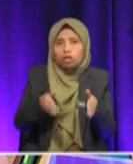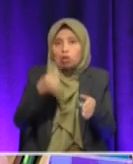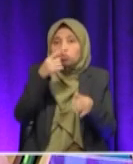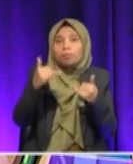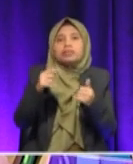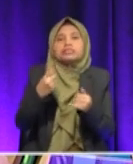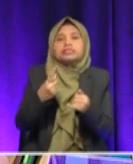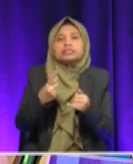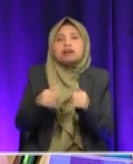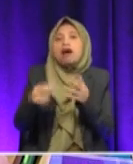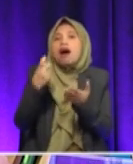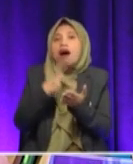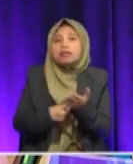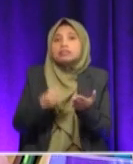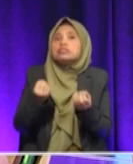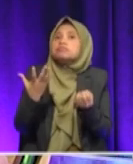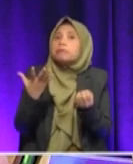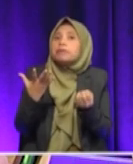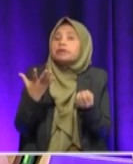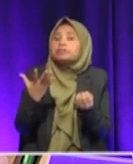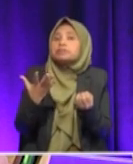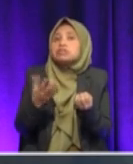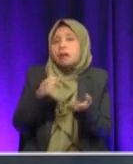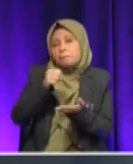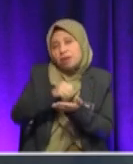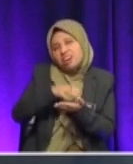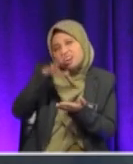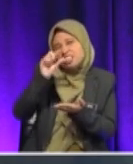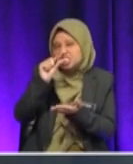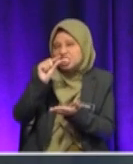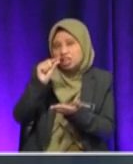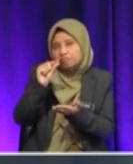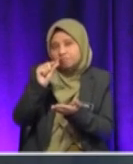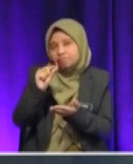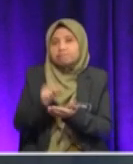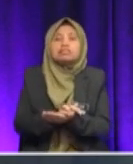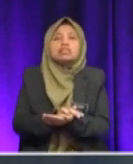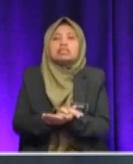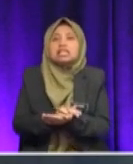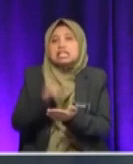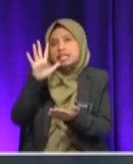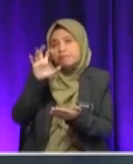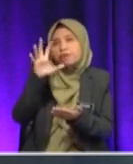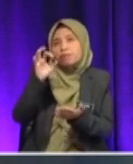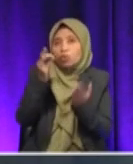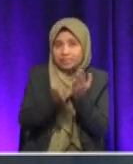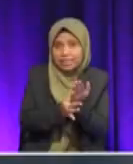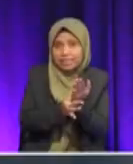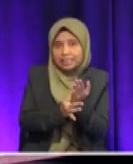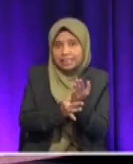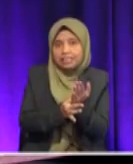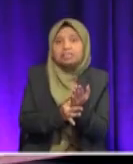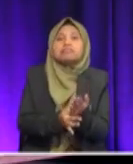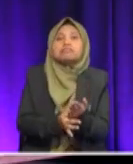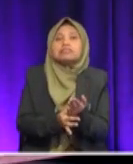harganya berapa harga diem dia agak mahal sedikit jadi cek Gue bagi syafika 5 Plus ilah Oh